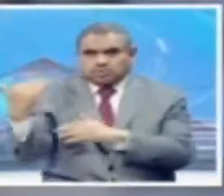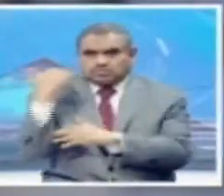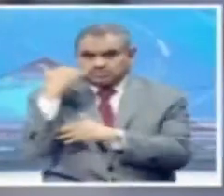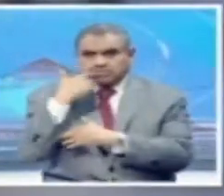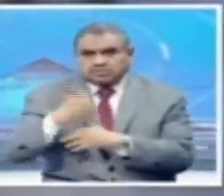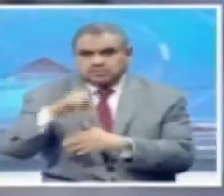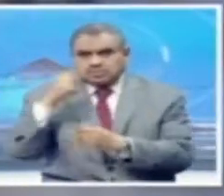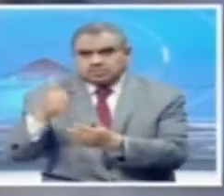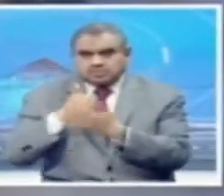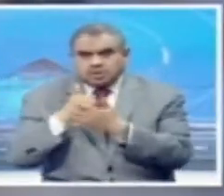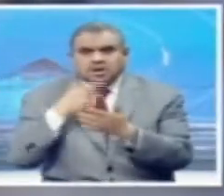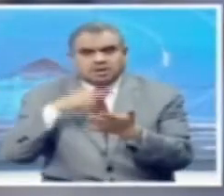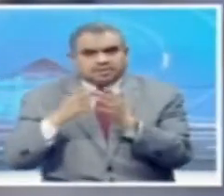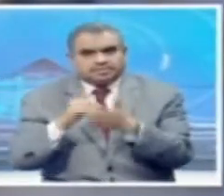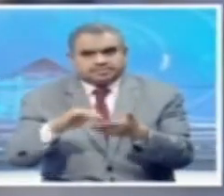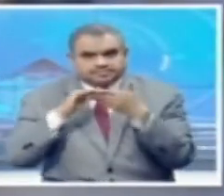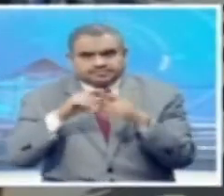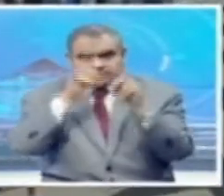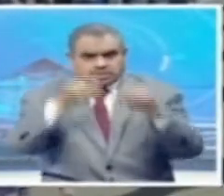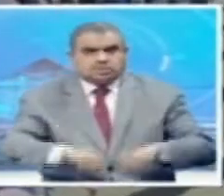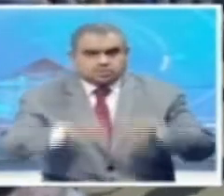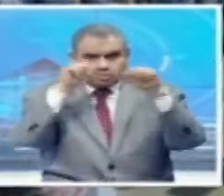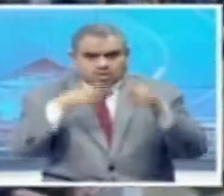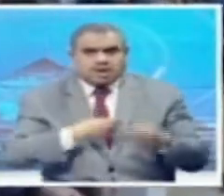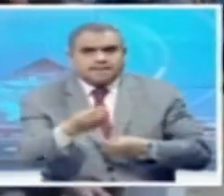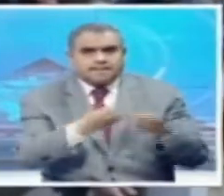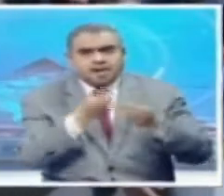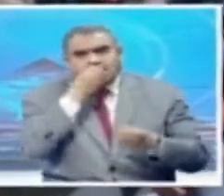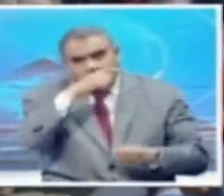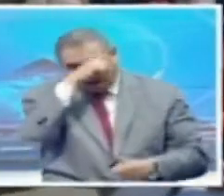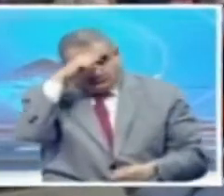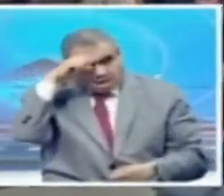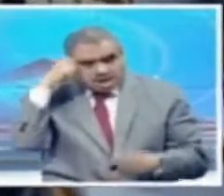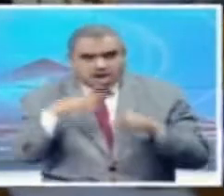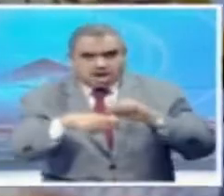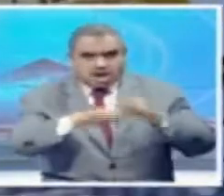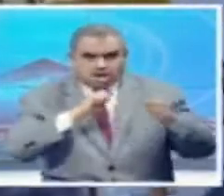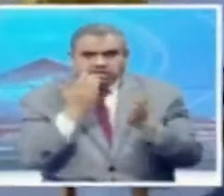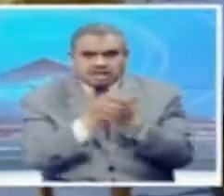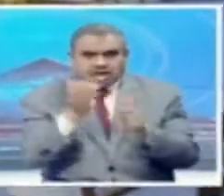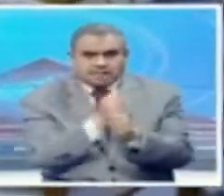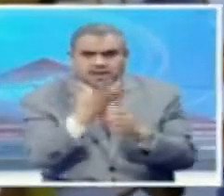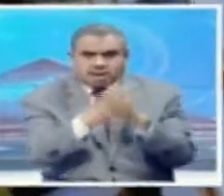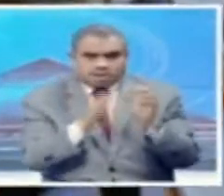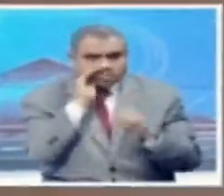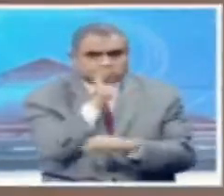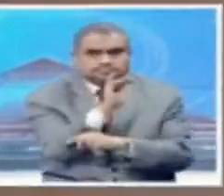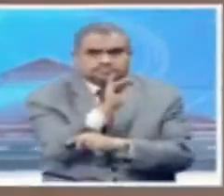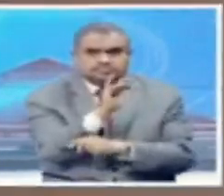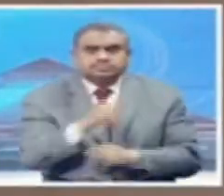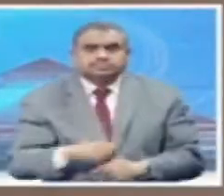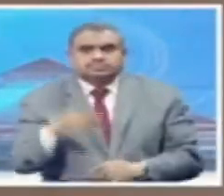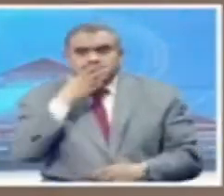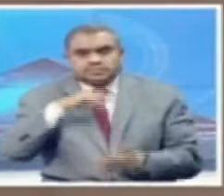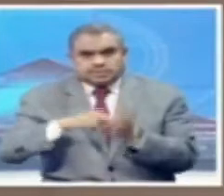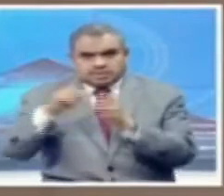أصرفه لي بأفتح بقالة وأفتح محل اللي أنا أكل منه عيش وأصرف على زوجتي وعيالي. بنتي بتتجهز